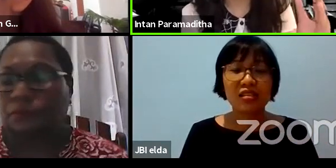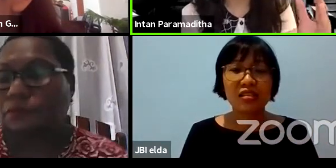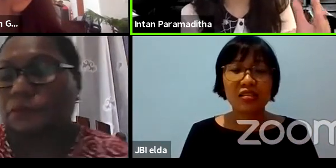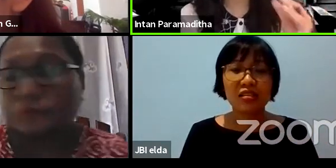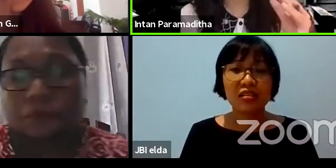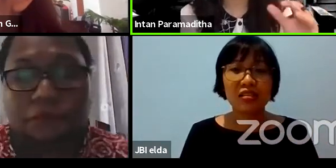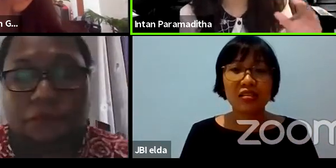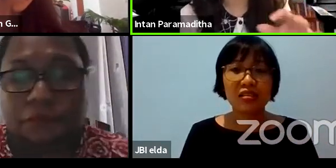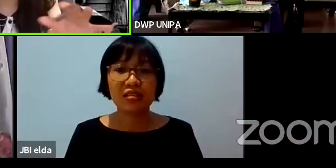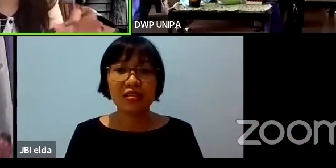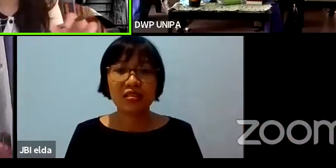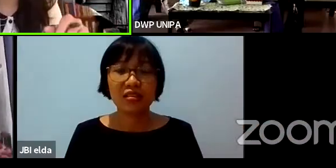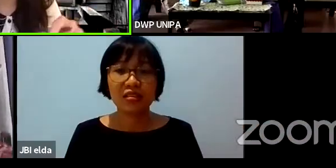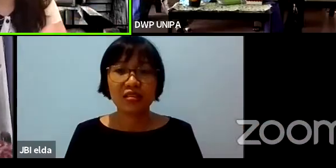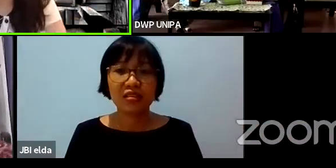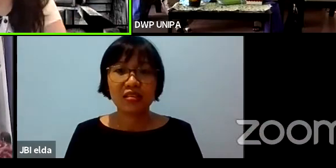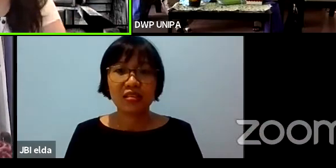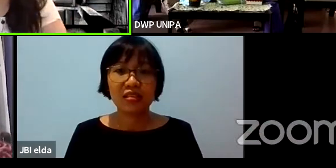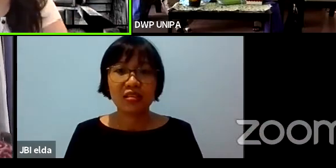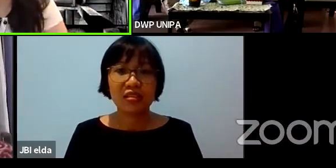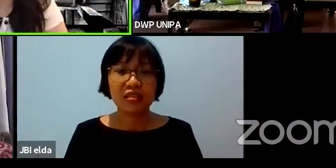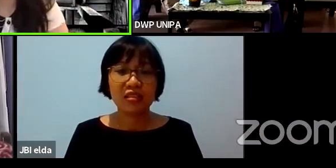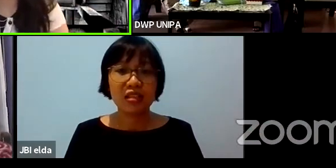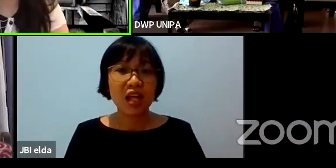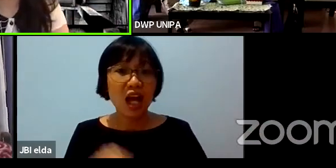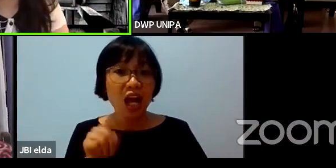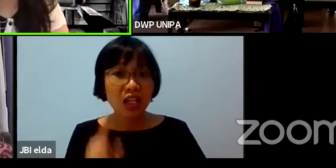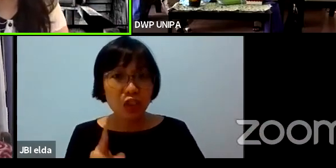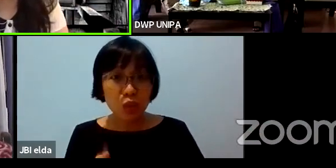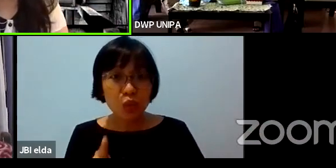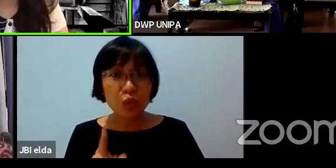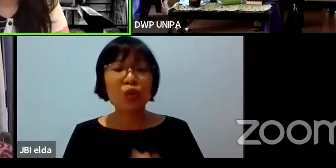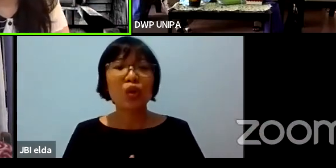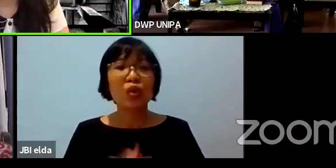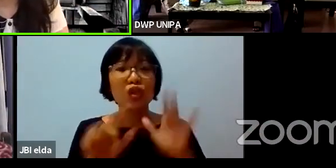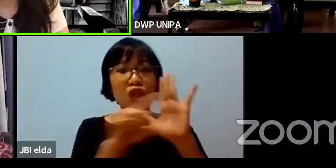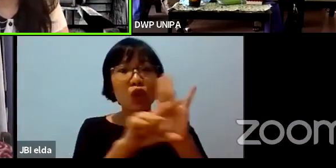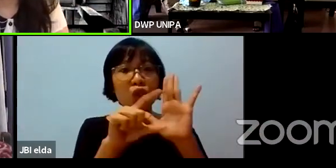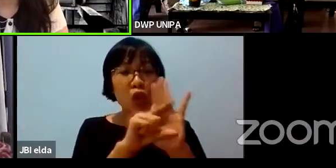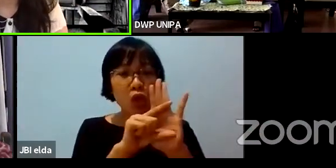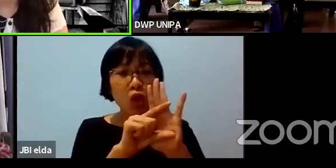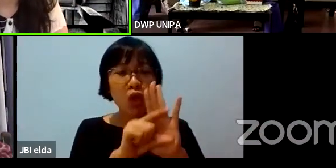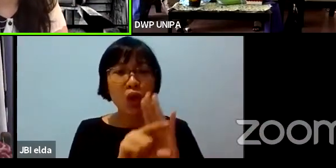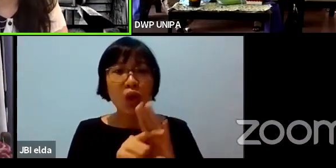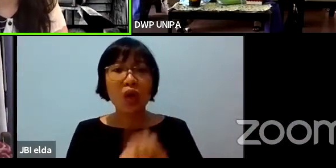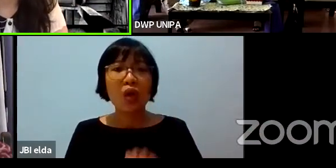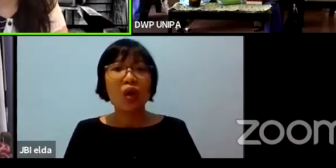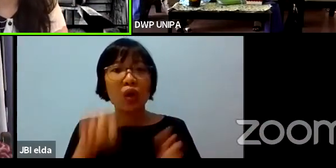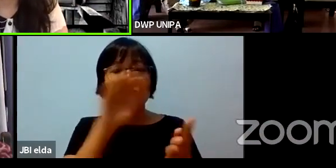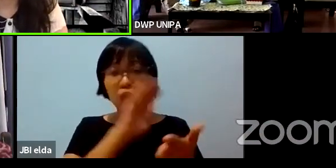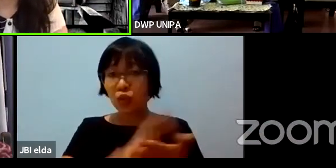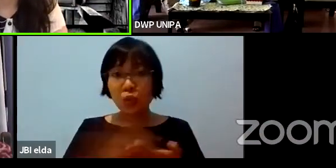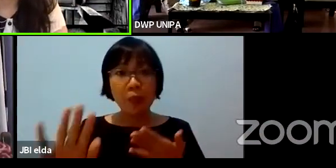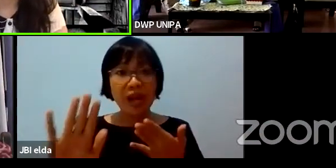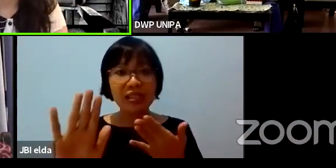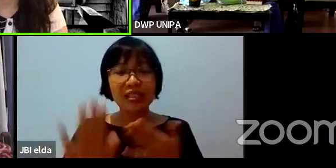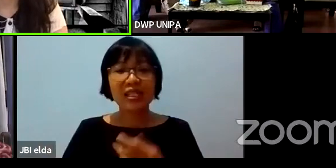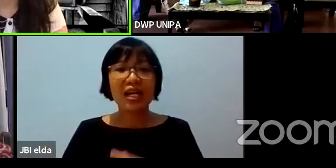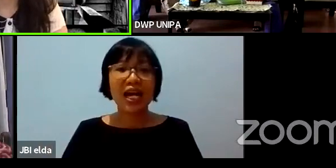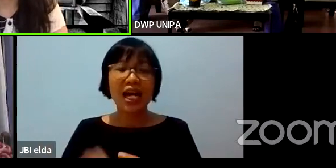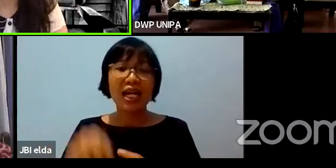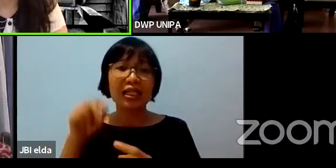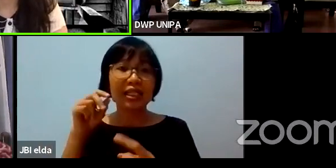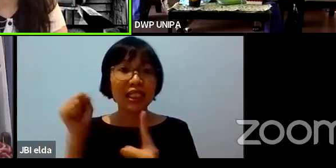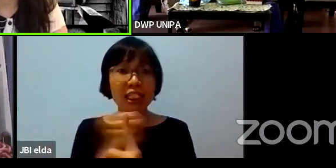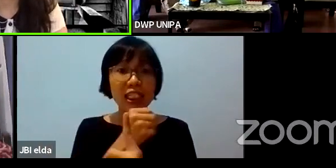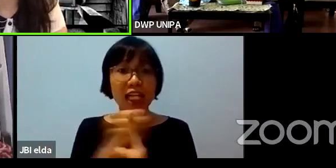institusionalisasi tadi untuk memberantas seksisme lewat kursus dasar pelecehan dan kekerasan seksual yang mesti diambil mahasiswa